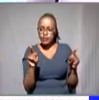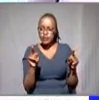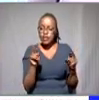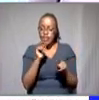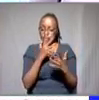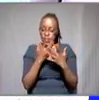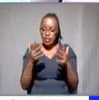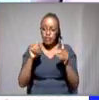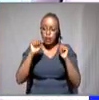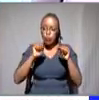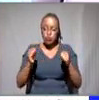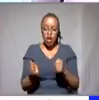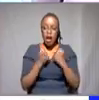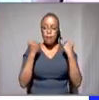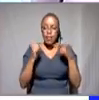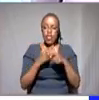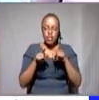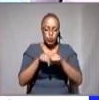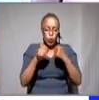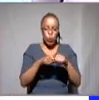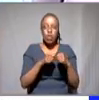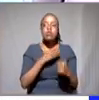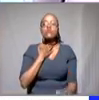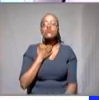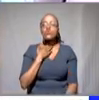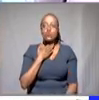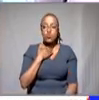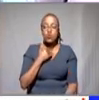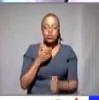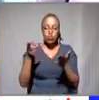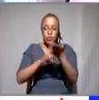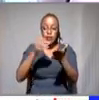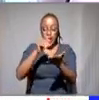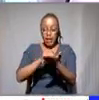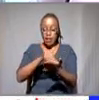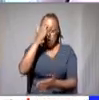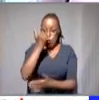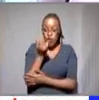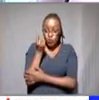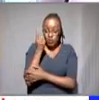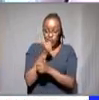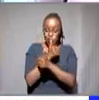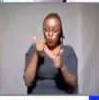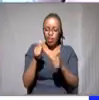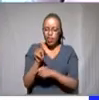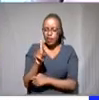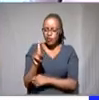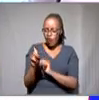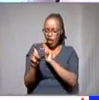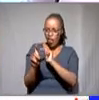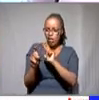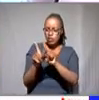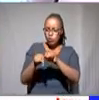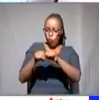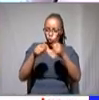ũkorwo ũkĩhanĩka kana ĩkorwo ĩgĩtũrĩka haha, ndĩenda tũcokere kaũndũ kau nĩgetha tũkorwo tũrĩ hamwe. Nĩgetha virus ĩno ĩkorwo ĩgĩtũrĩka